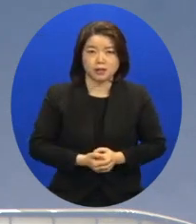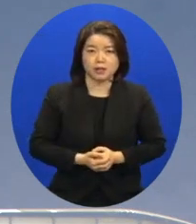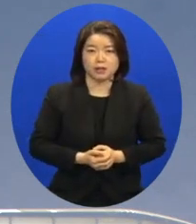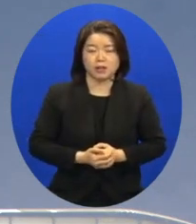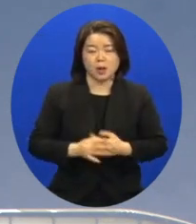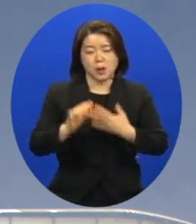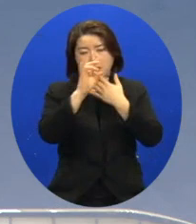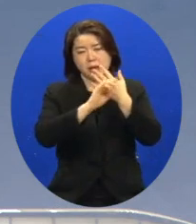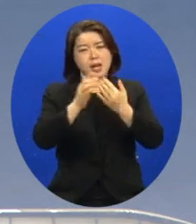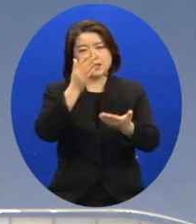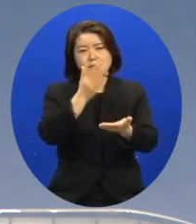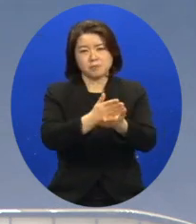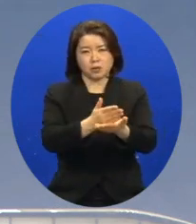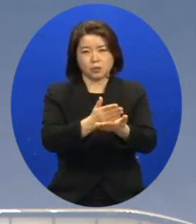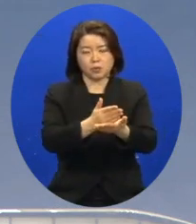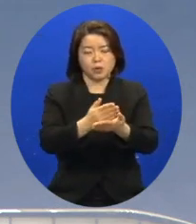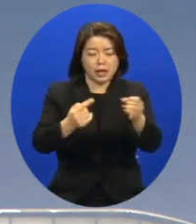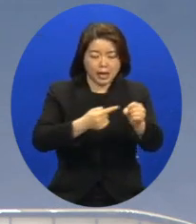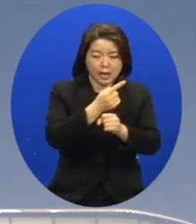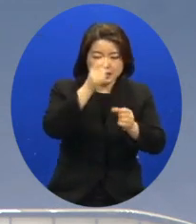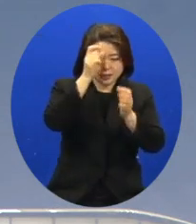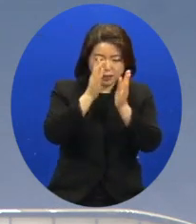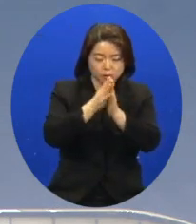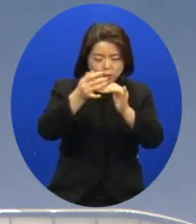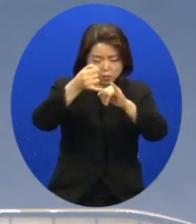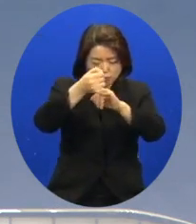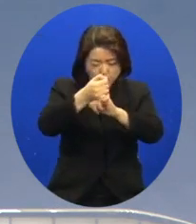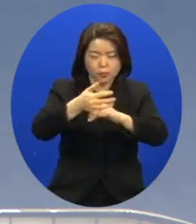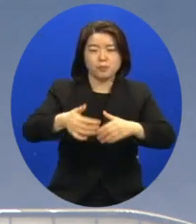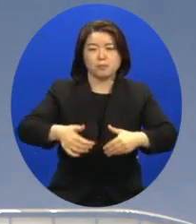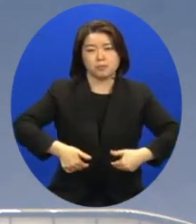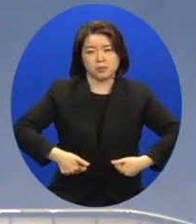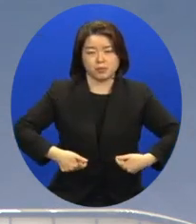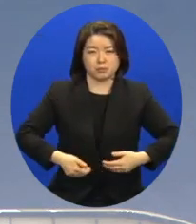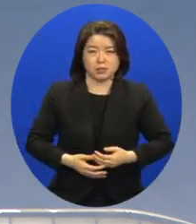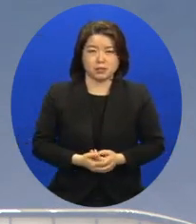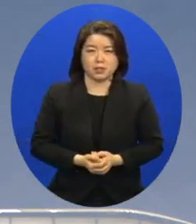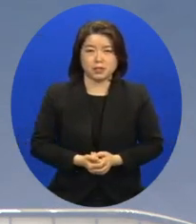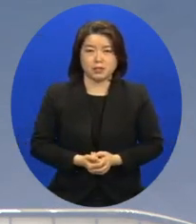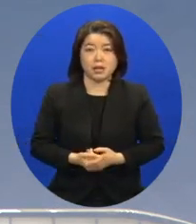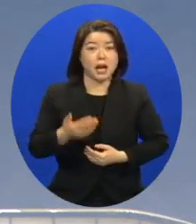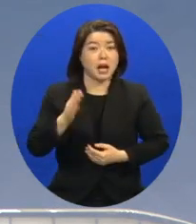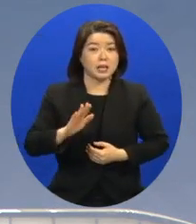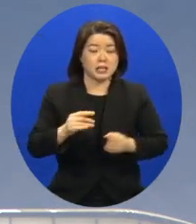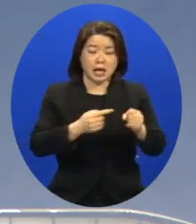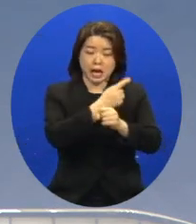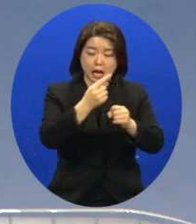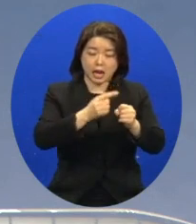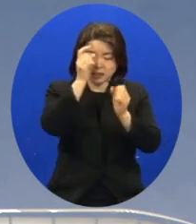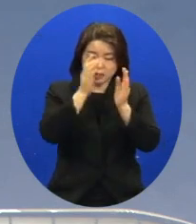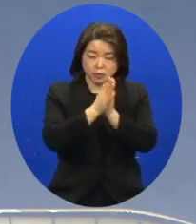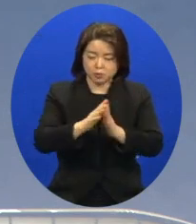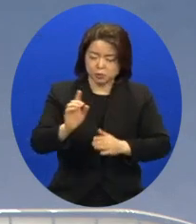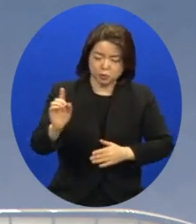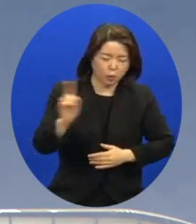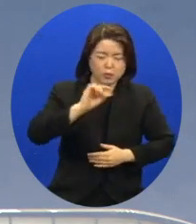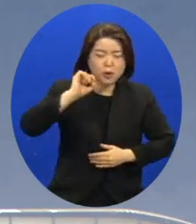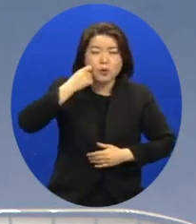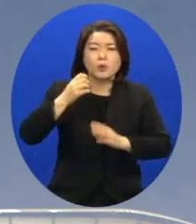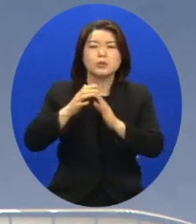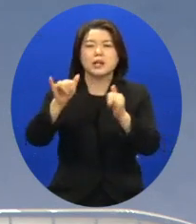핑계하지 말고 한 시간 기도해야 합니다. 그런데 한 시간 기도를 도무지 못하는 분들이